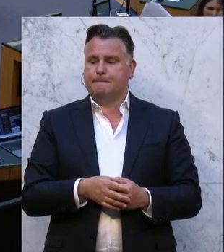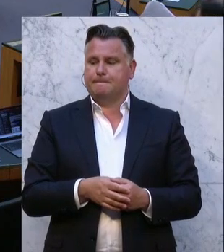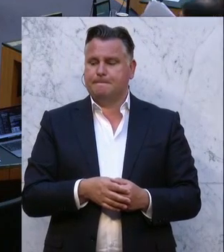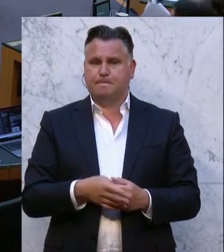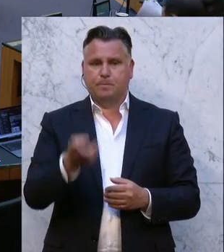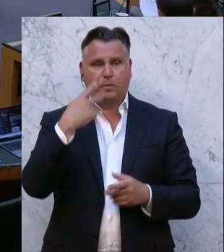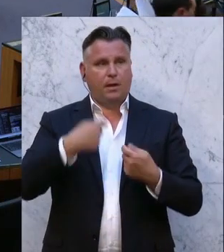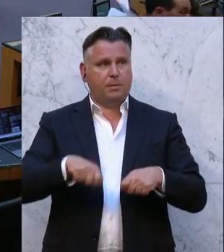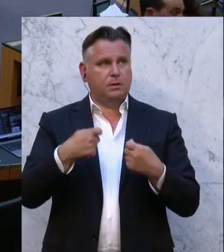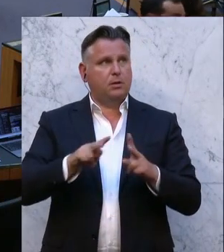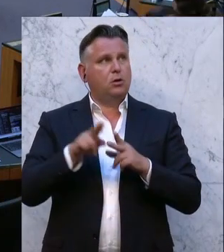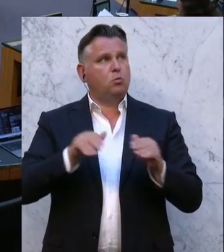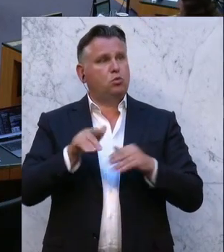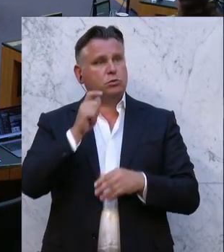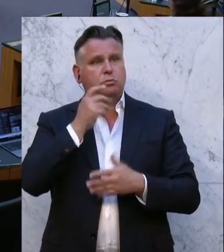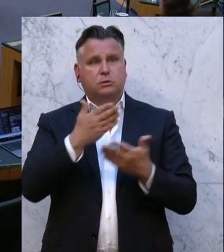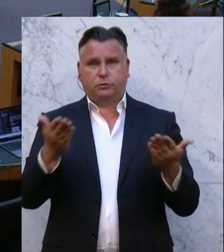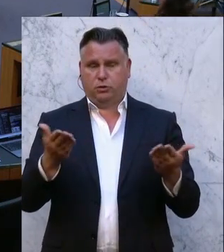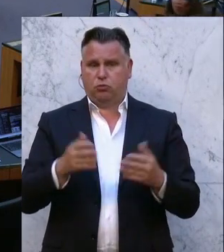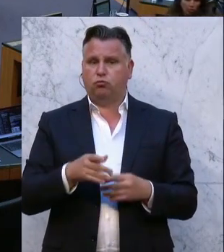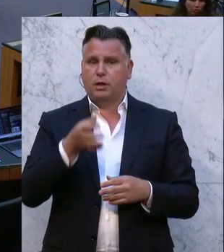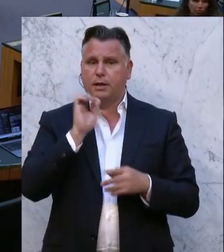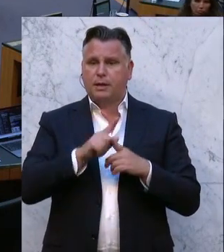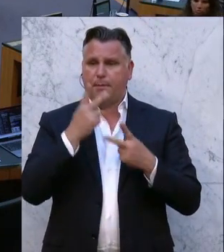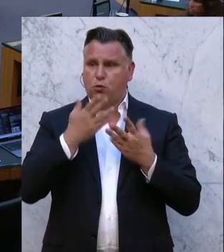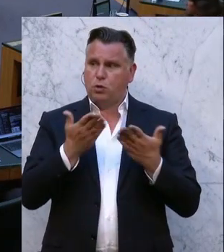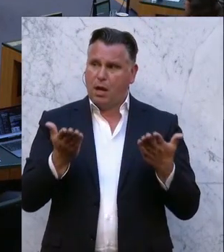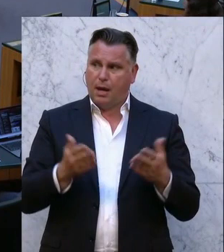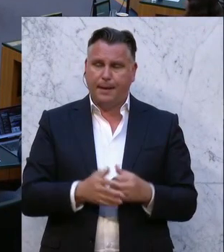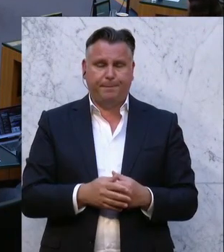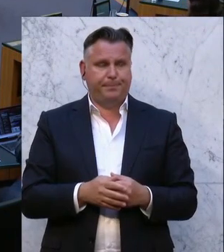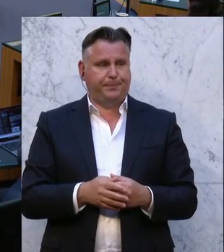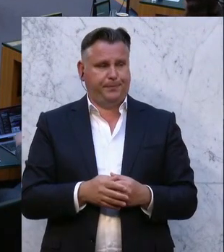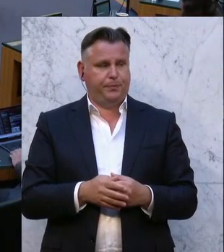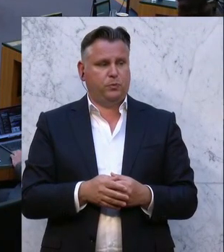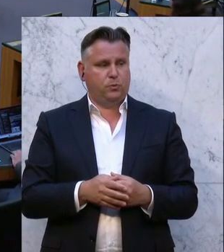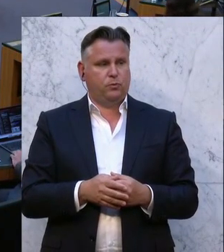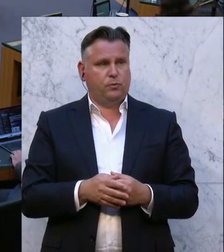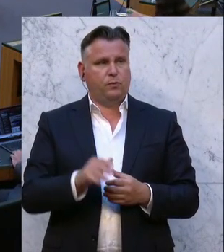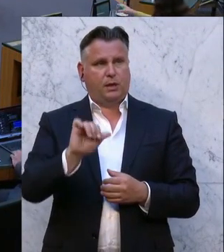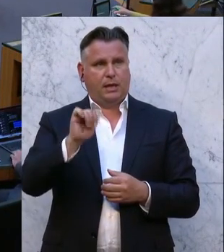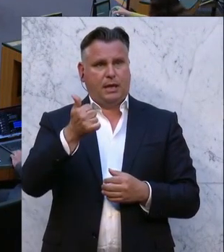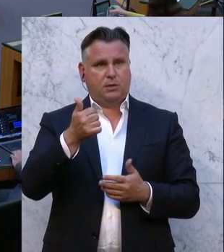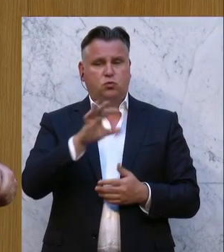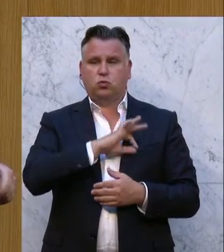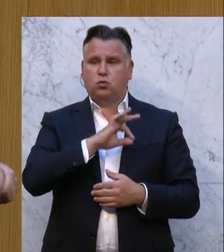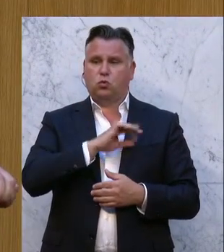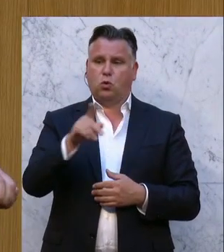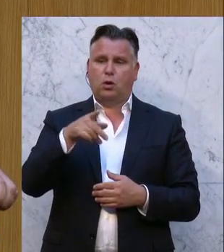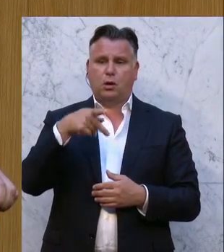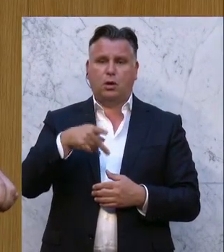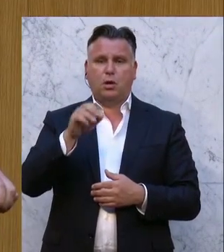Als nächstes am Wort ist Johannes Schmuckenschlager von der ÖVP. Damen und Herren, ich darf zuallererst im Namen vom Kollegen Böttinger